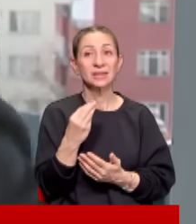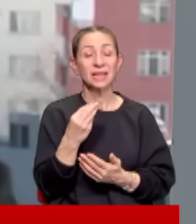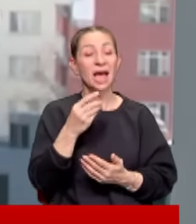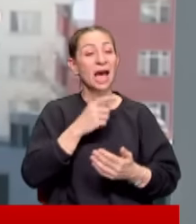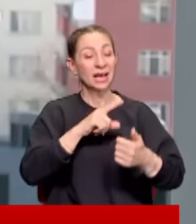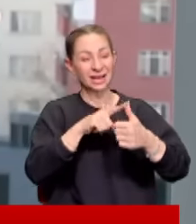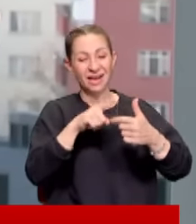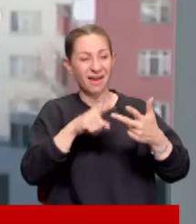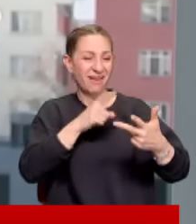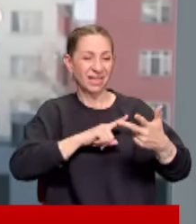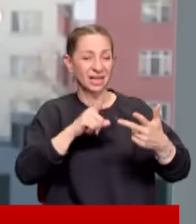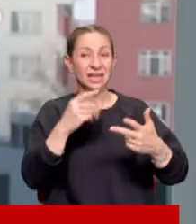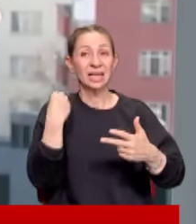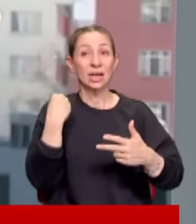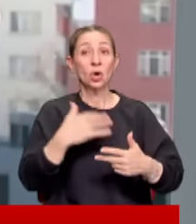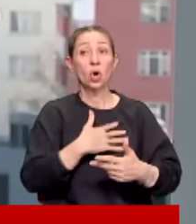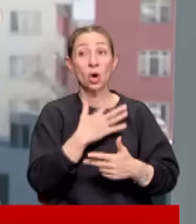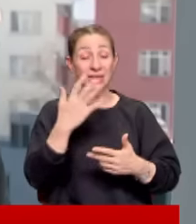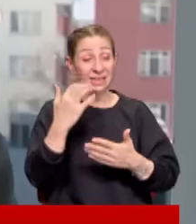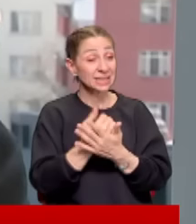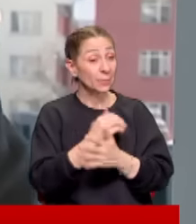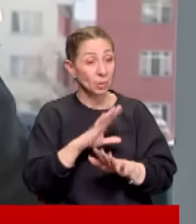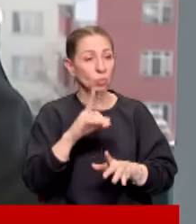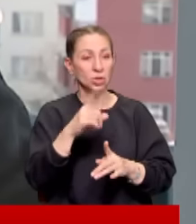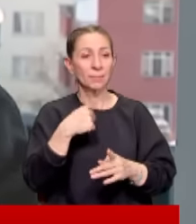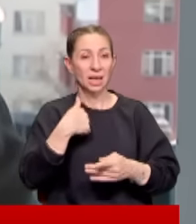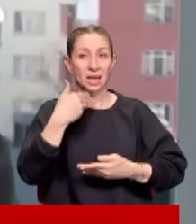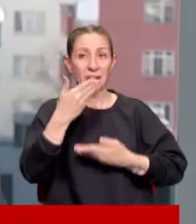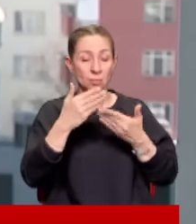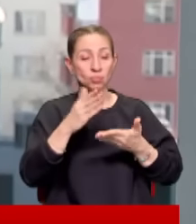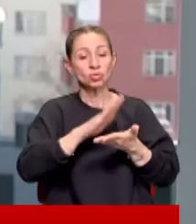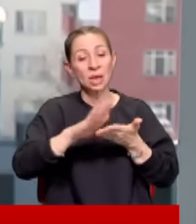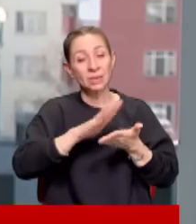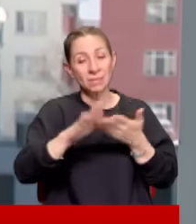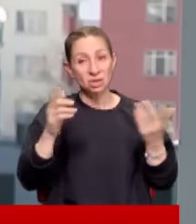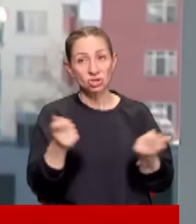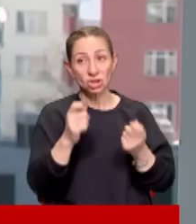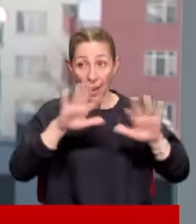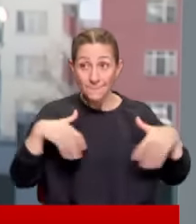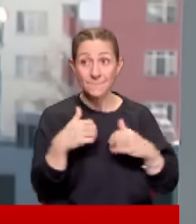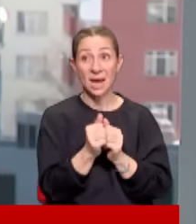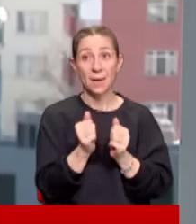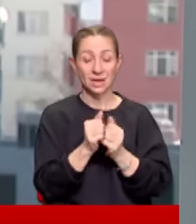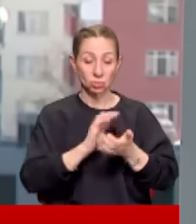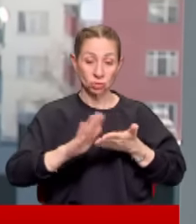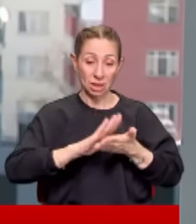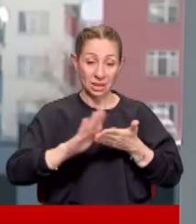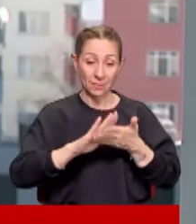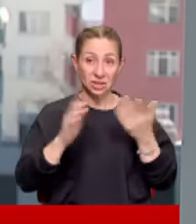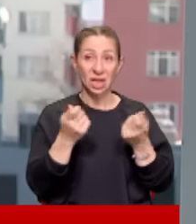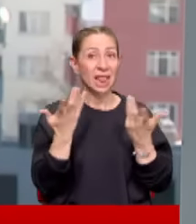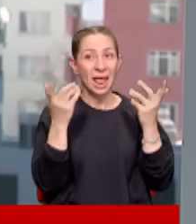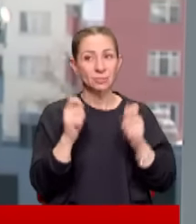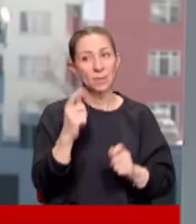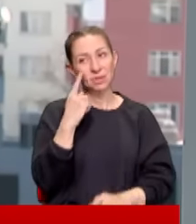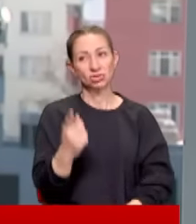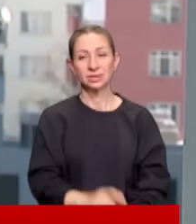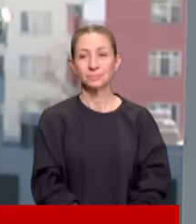adaylar üzerinden yeni kongremizle birlikte bunu bertaraf etmeye dönük, hep beraber bertaraf etmeye dönük neler yapacağımıza